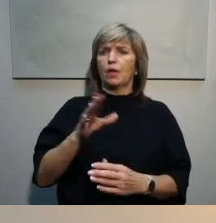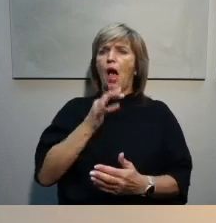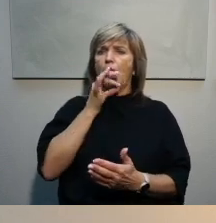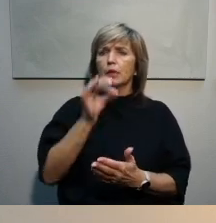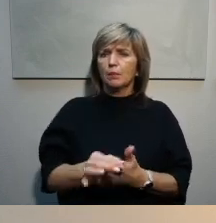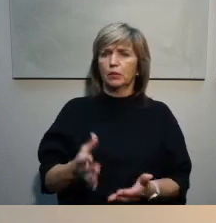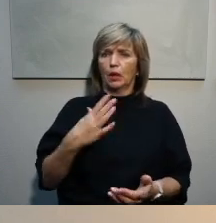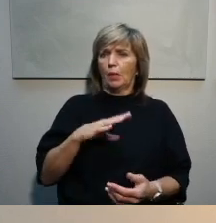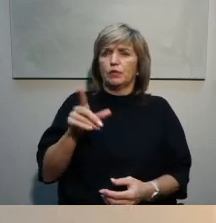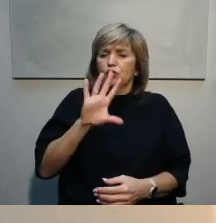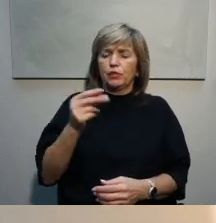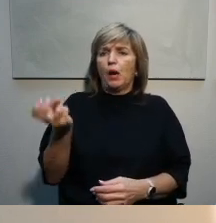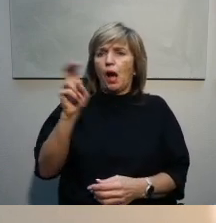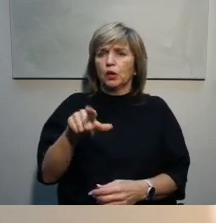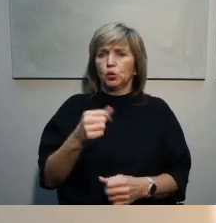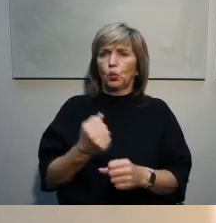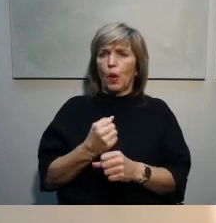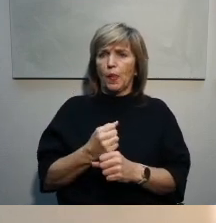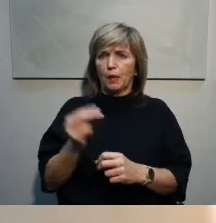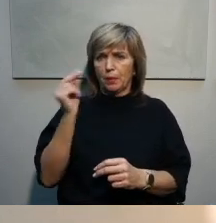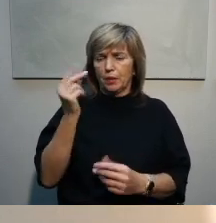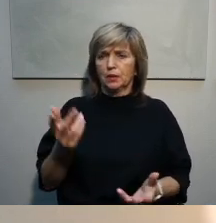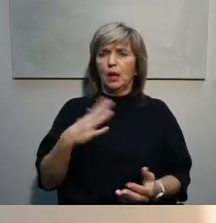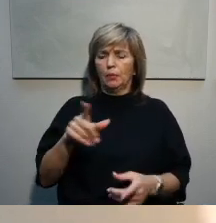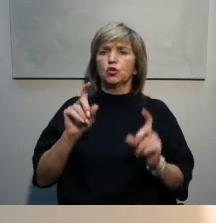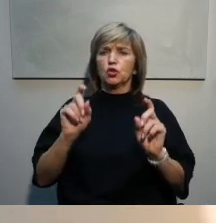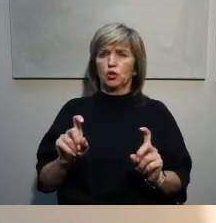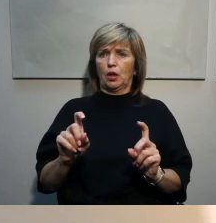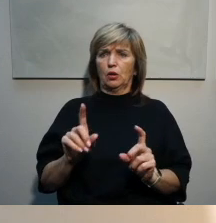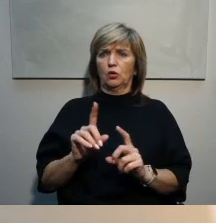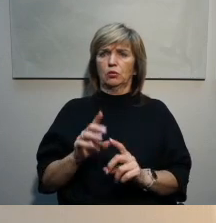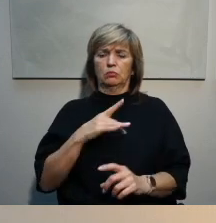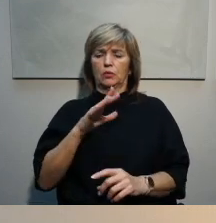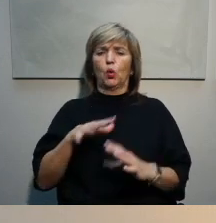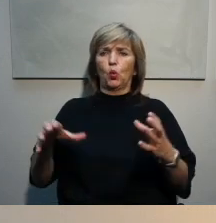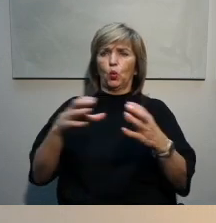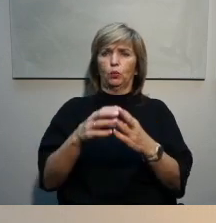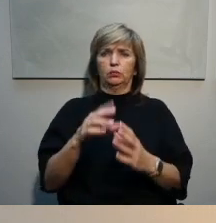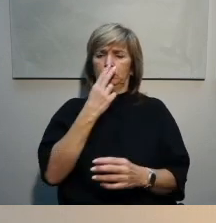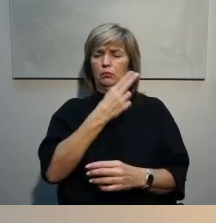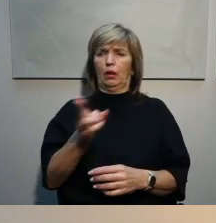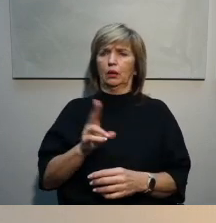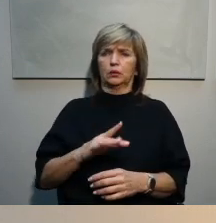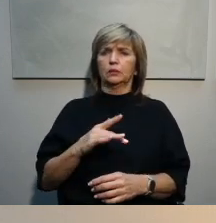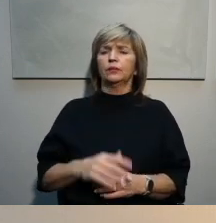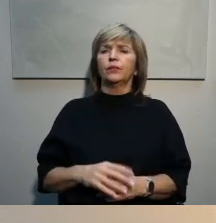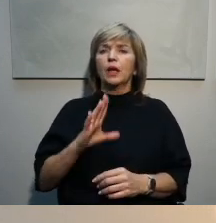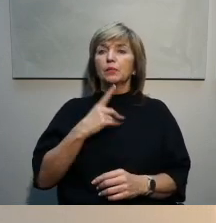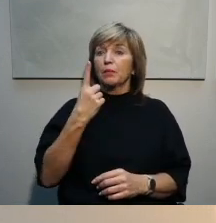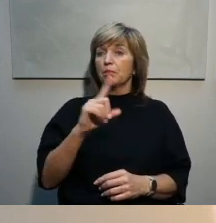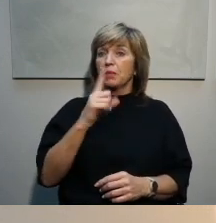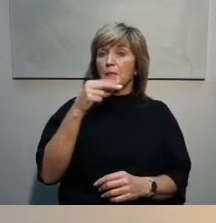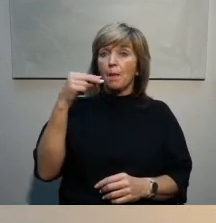atbildība, kāpēc viņš vispār atnāca uz nodarbību, ja viņš vienkārši sēž, ignorē gan grupu, gan mani. Un tad, kad bija pirmā pauze,